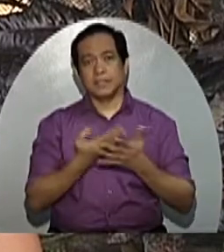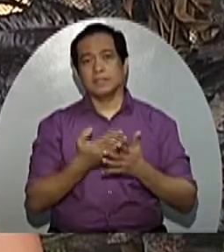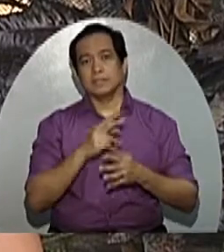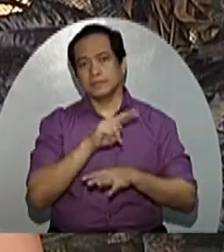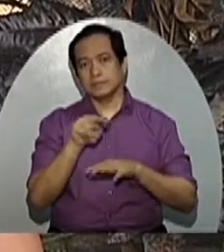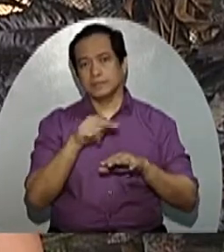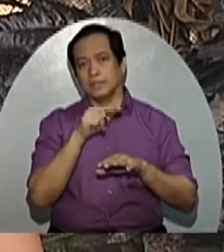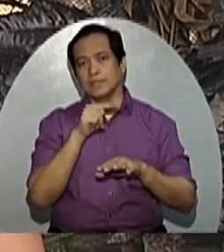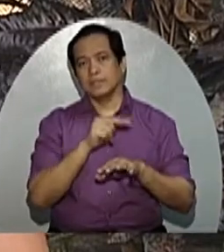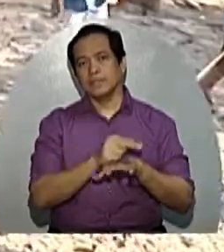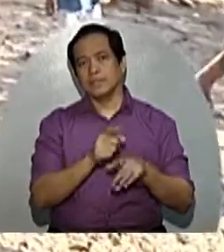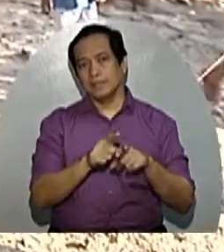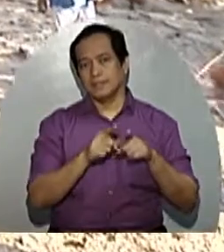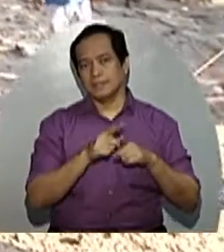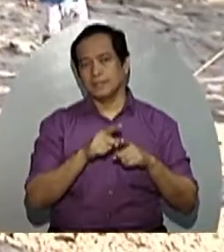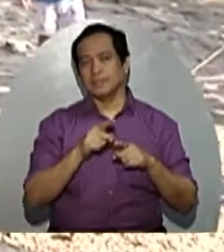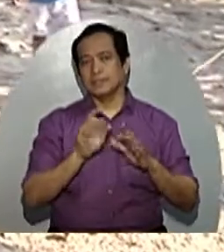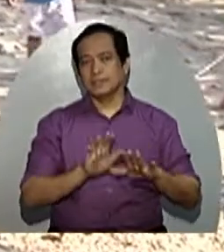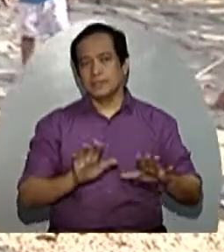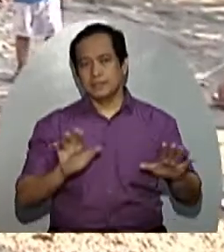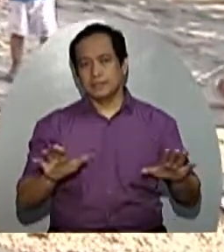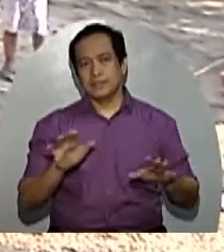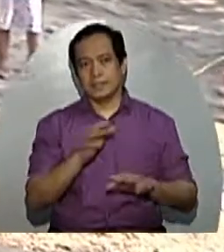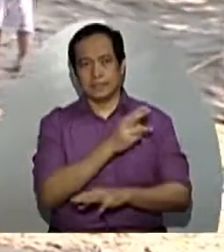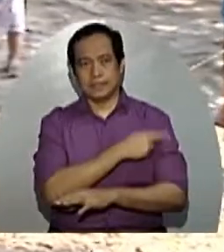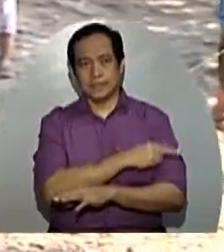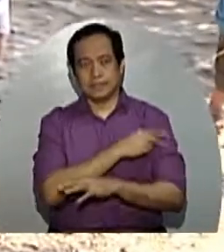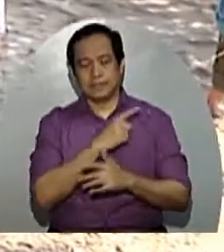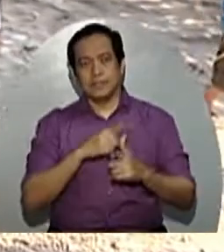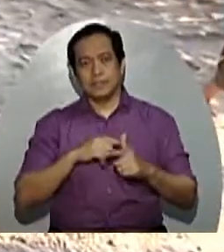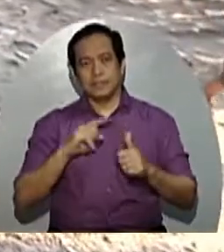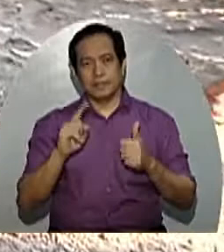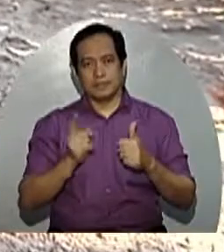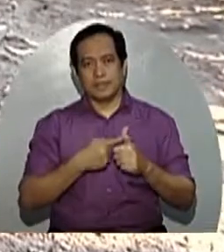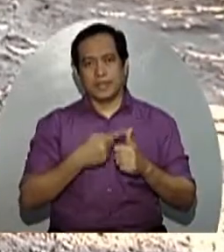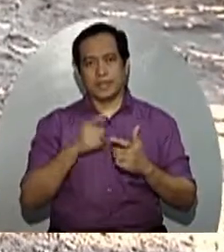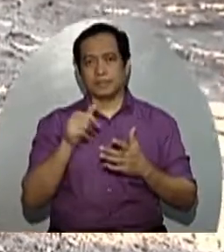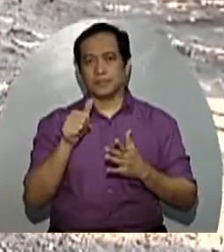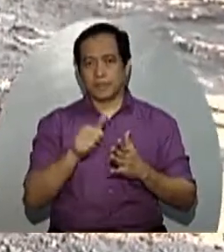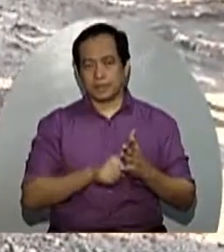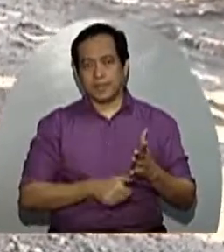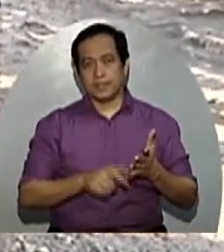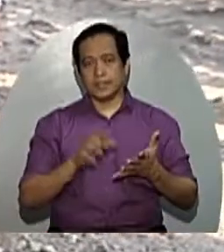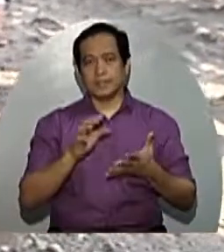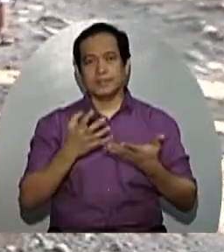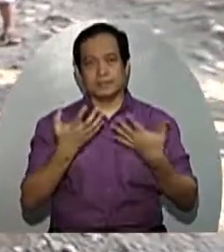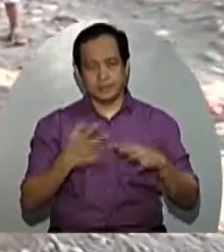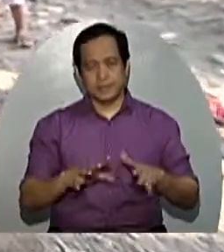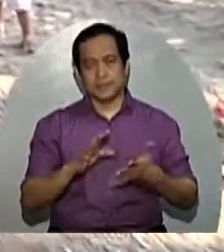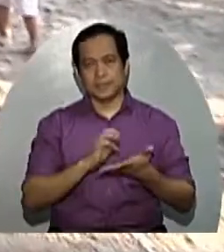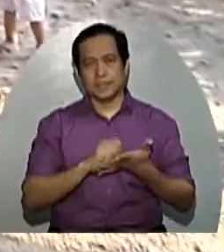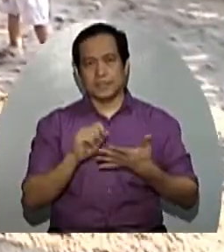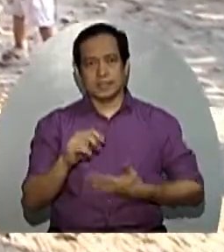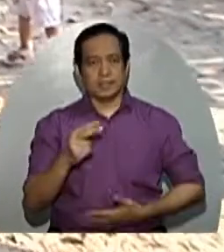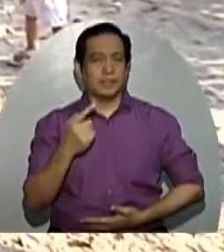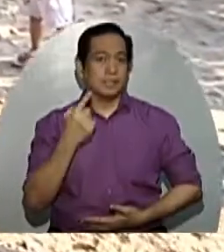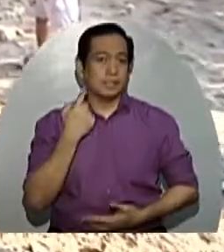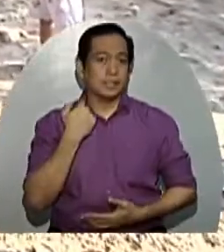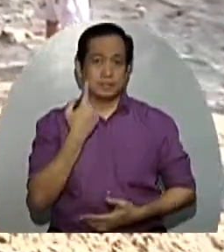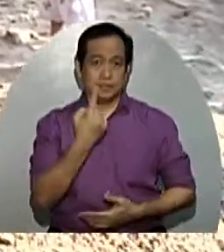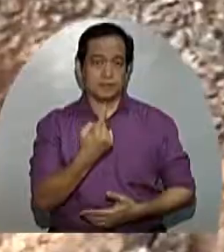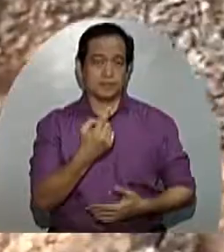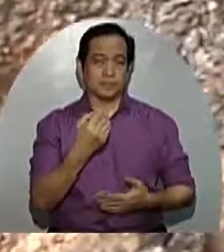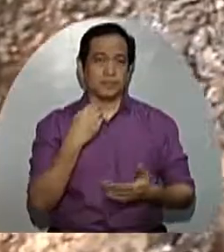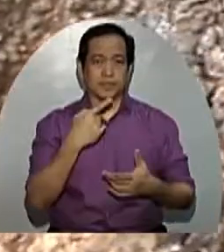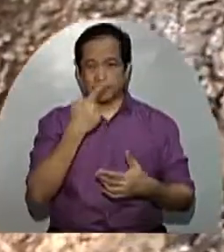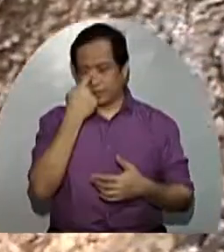sa National Children. Pero nung unang opera po niya, nawala na po yung kanyang bukol dito, yung